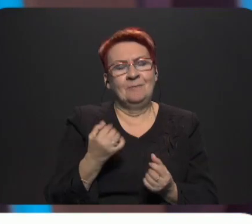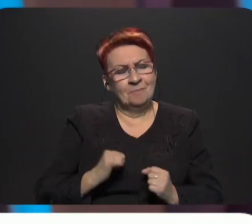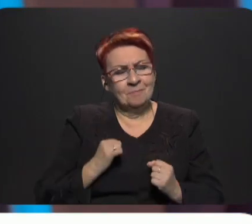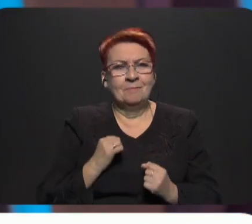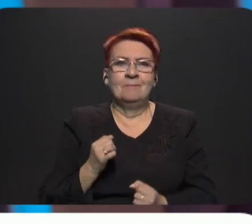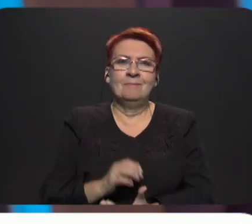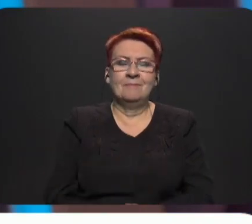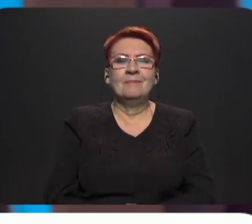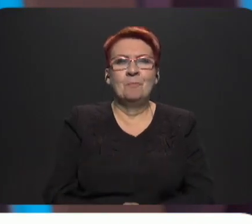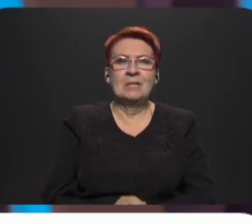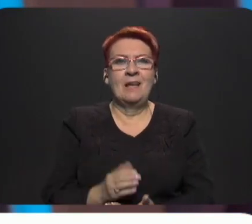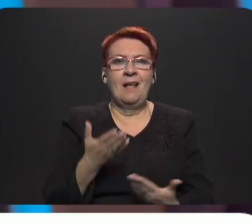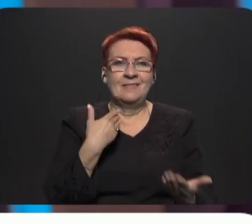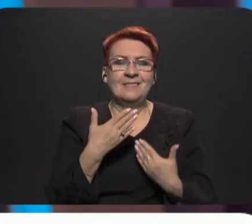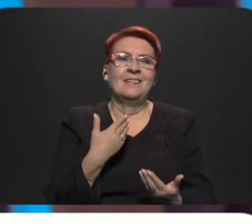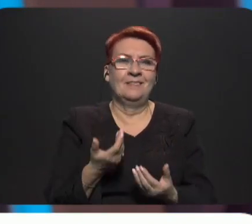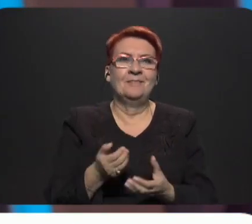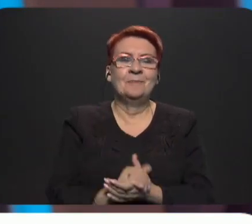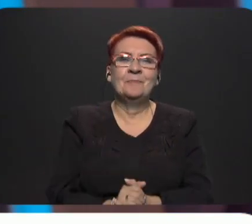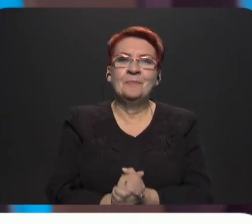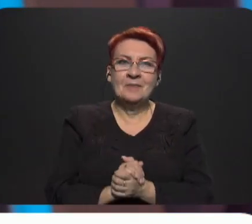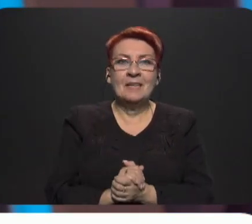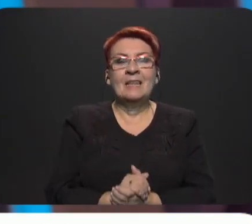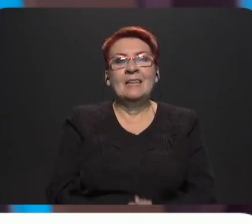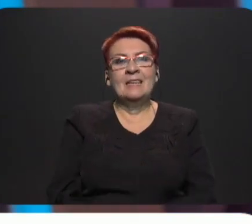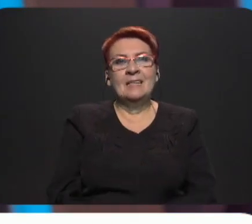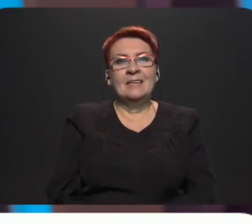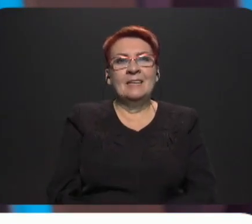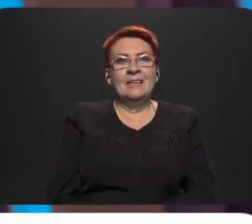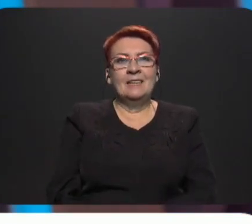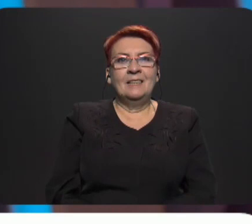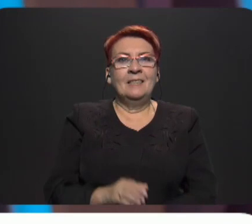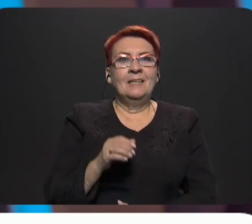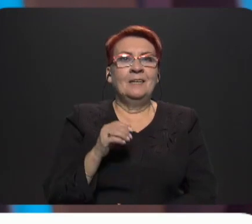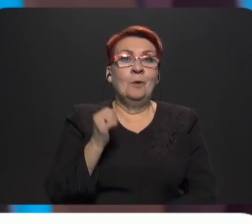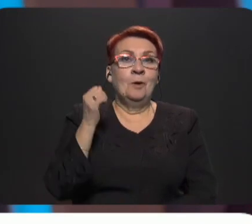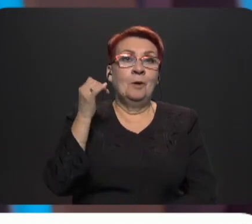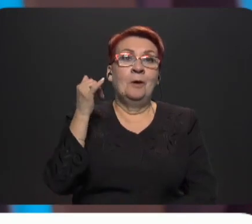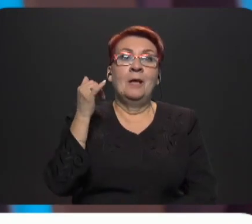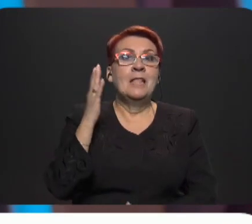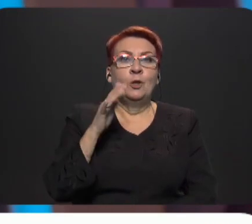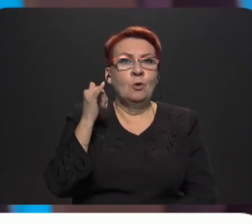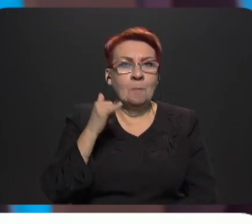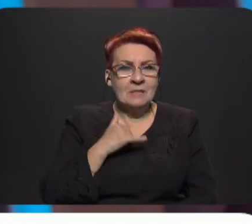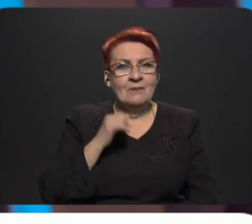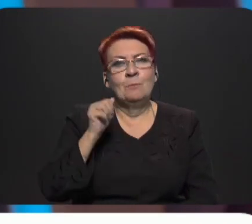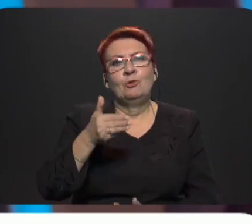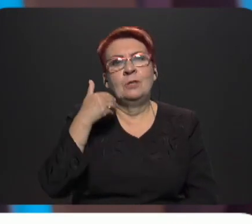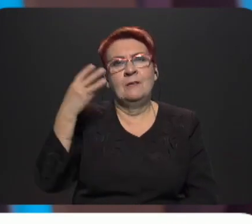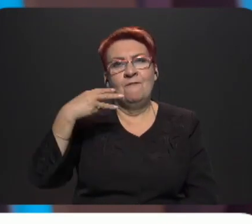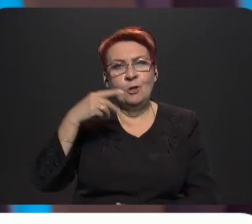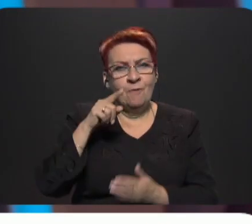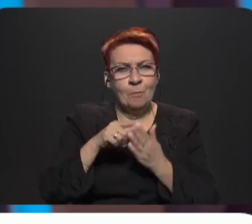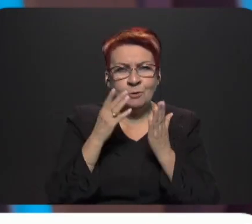Кирилл, спасибо вам за вопрос, а вам, батюшка, за ответ. Напомню, что к нам можно не только позвонить или написать, но также записать заранее и прислать